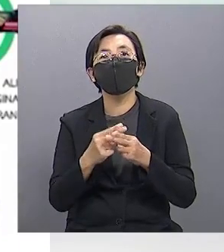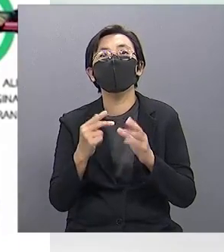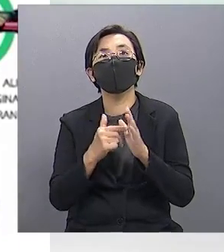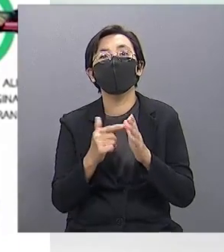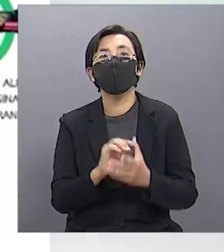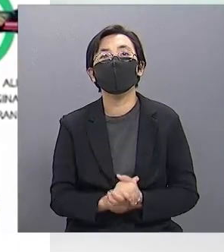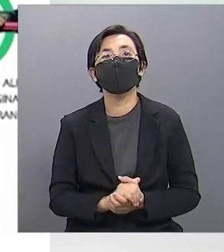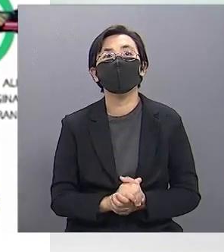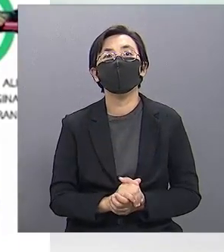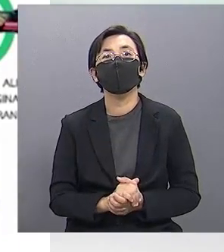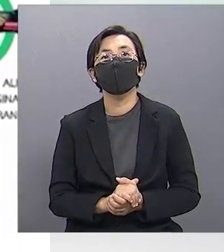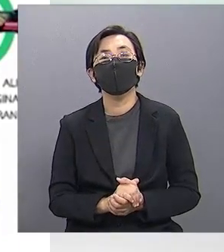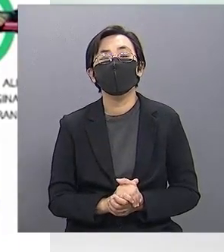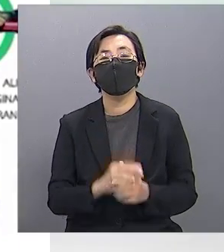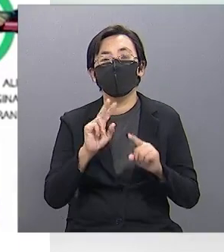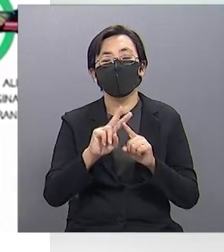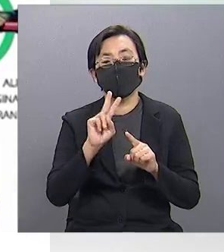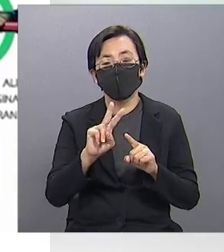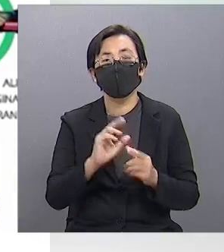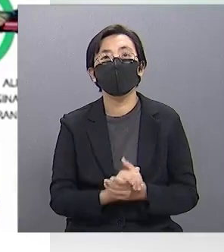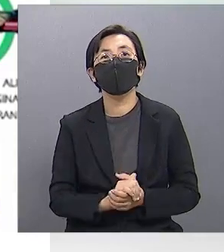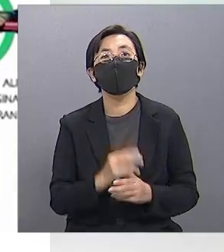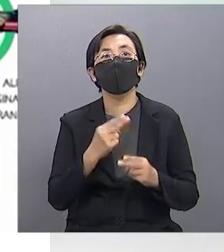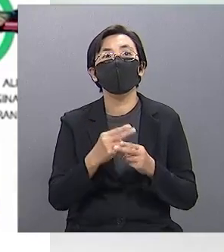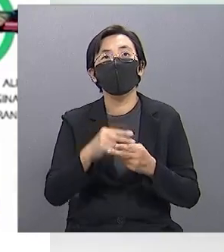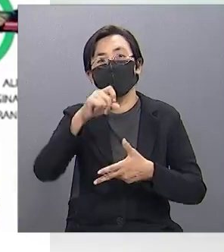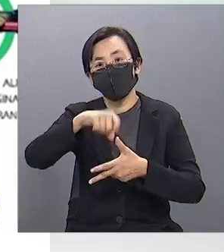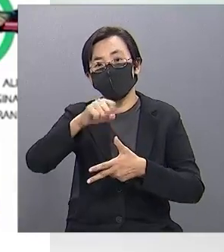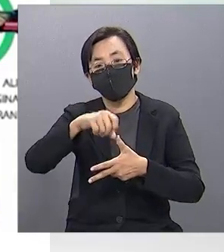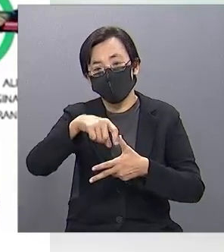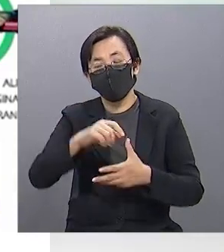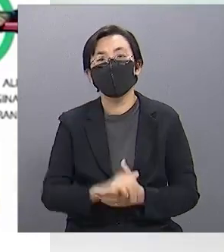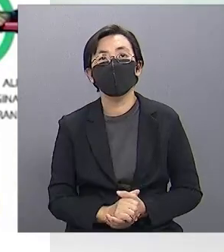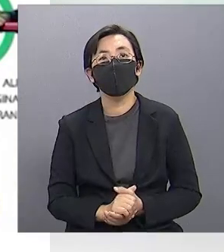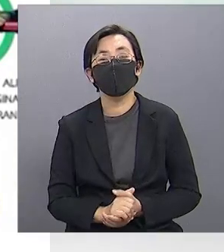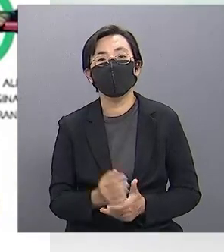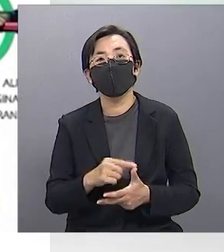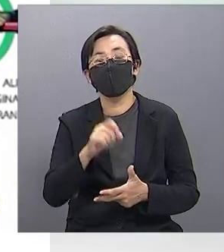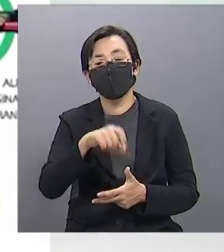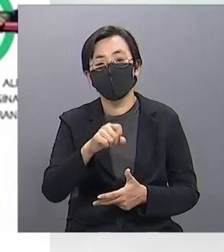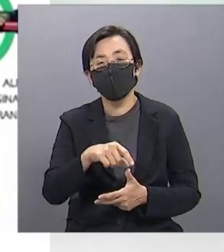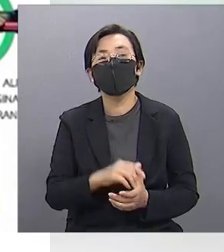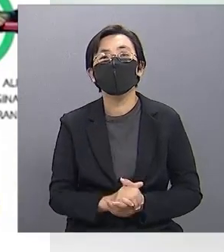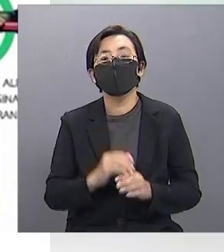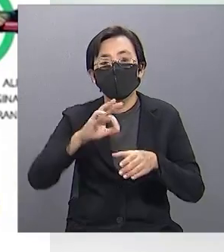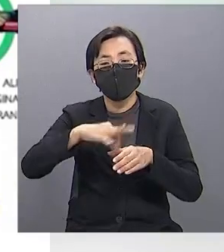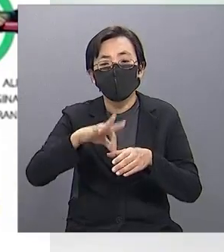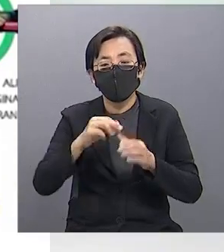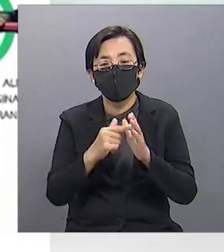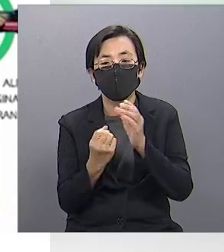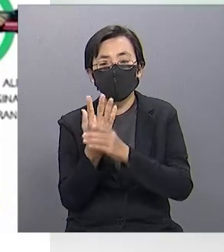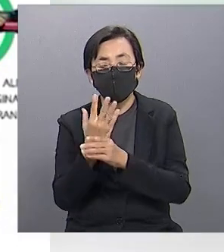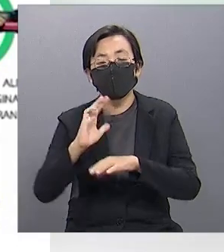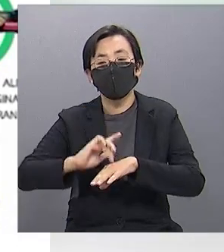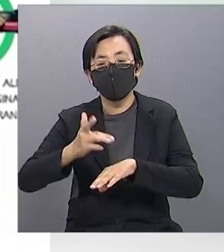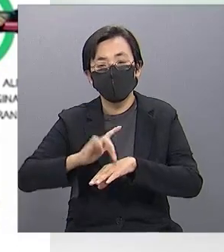ราพบเซนเดลาฟินนะคะก็คือ Coffee จันทานนะคะเป็นกาแฟสมุนไพรธรรมชาติจะเห็นว่า